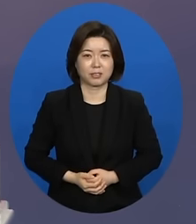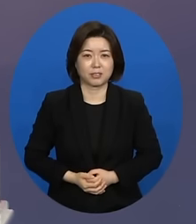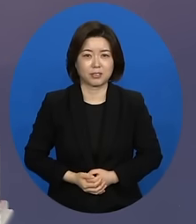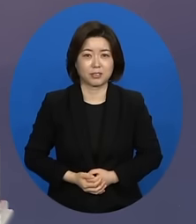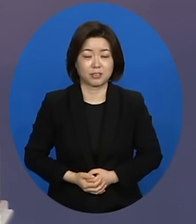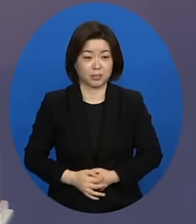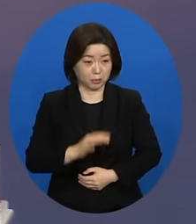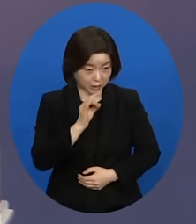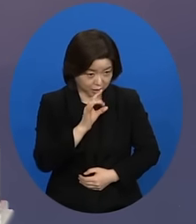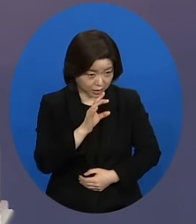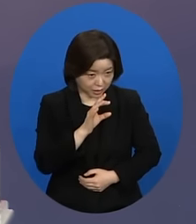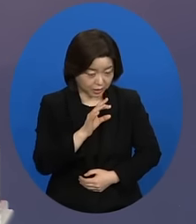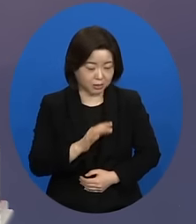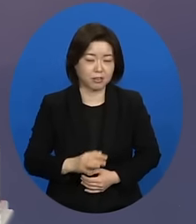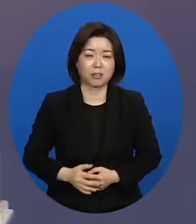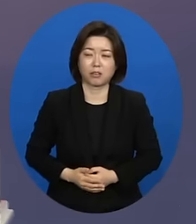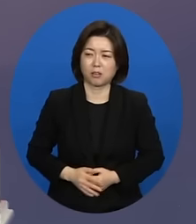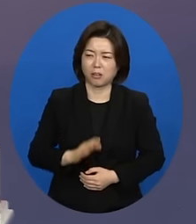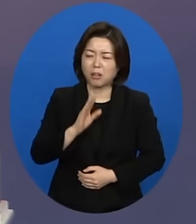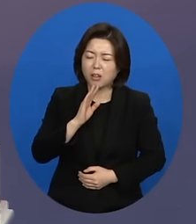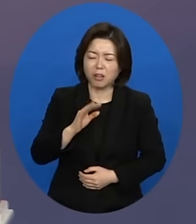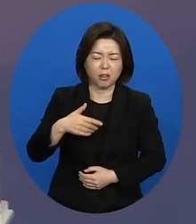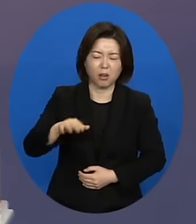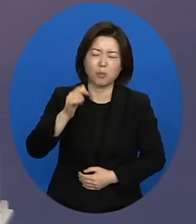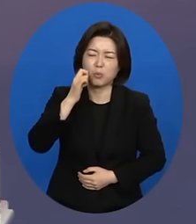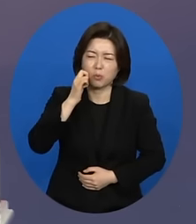못 가? 예, 못 가요.